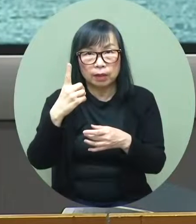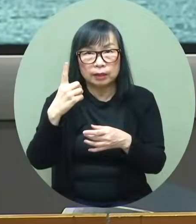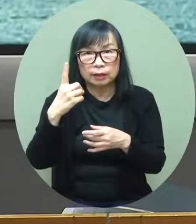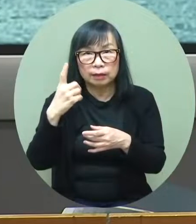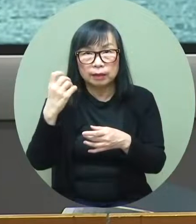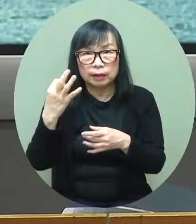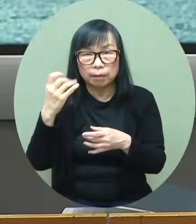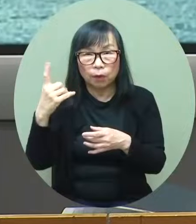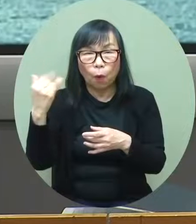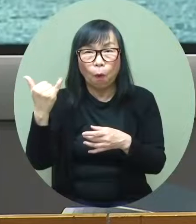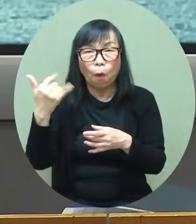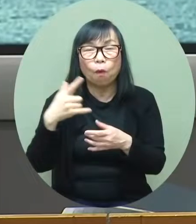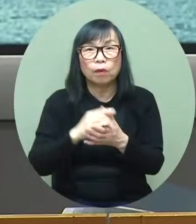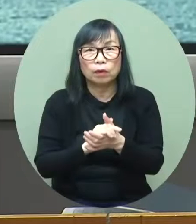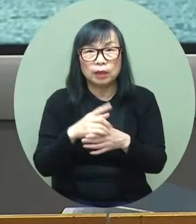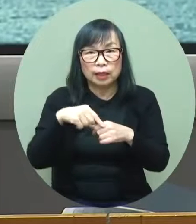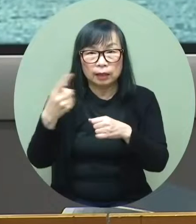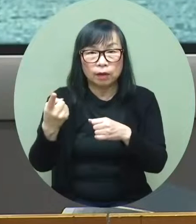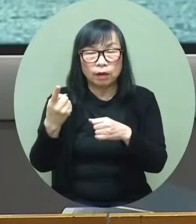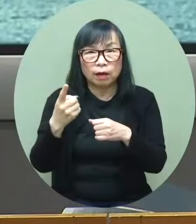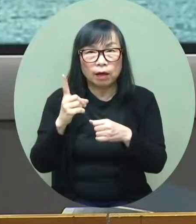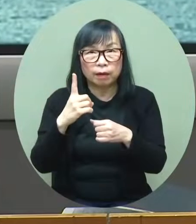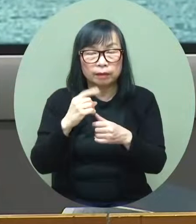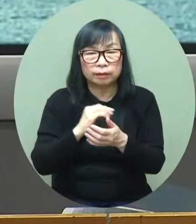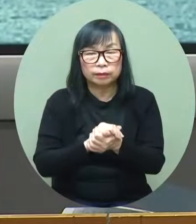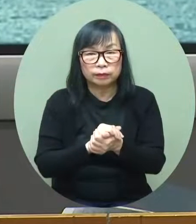3A1316， 另外就是1宗是